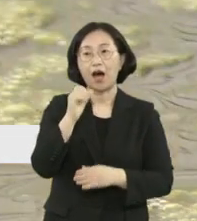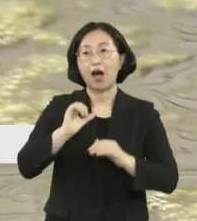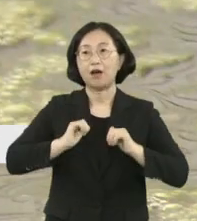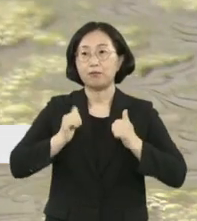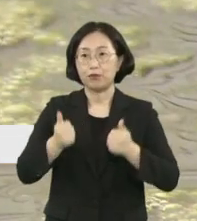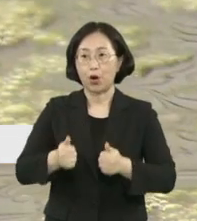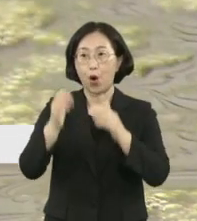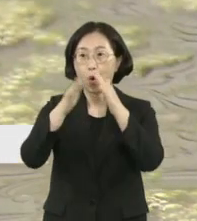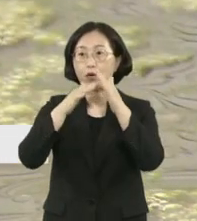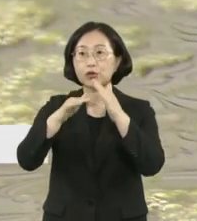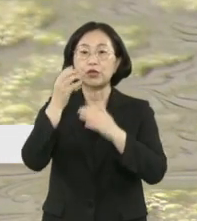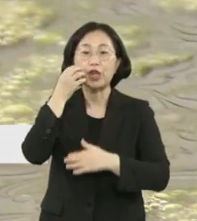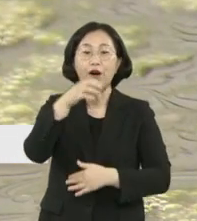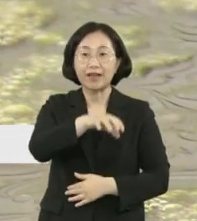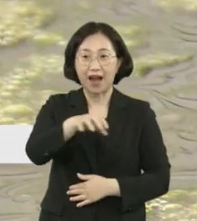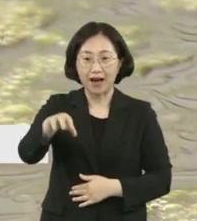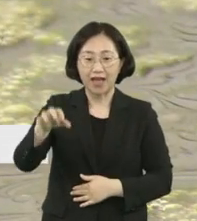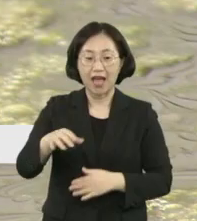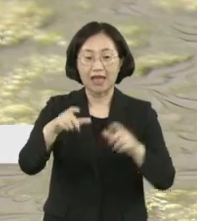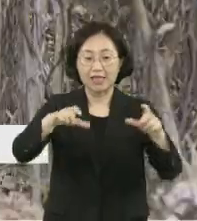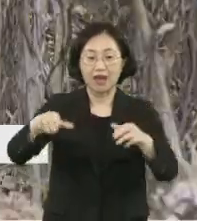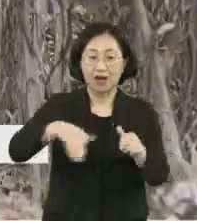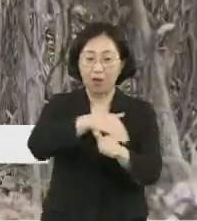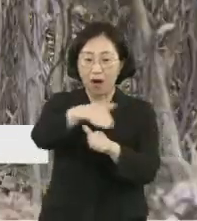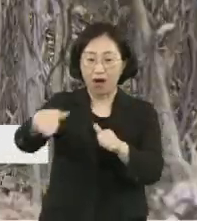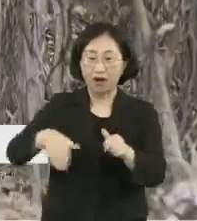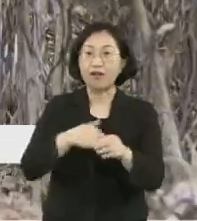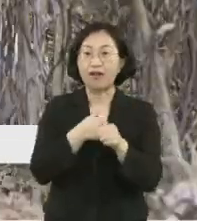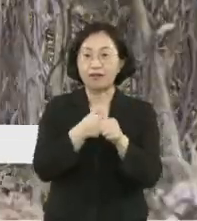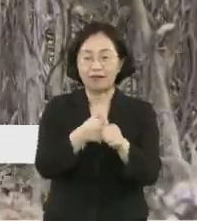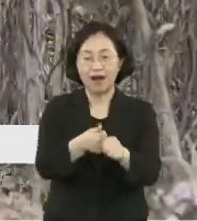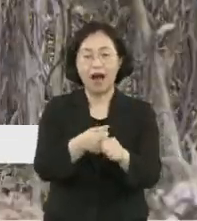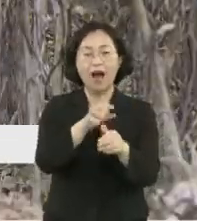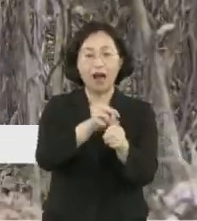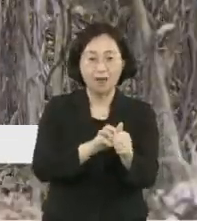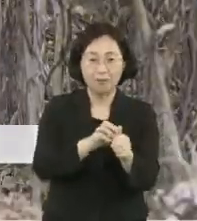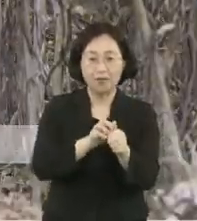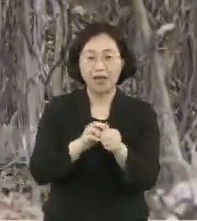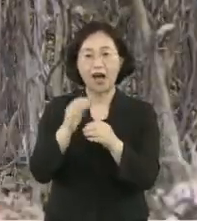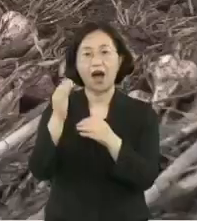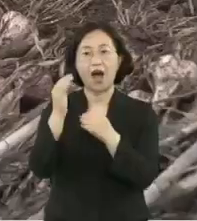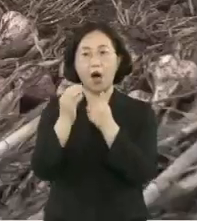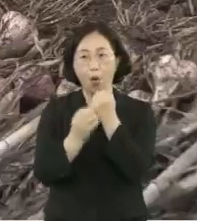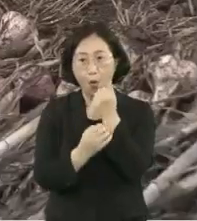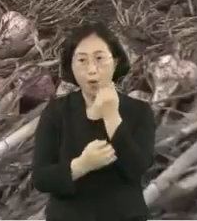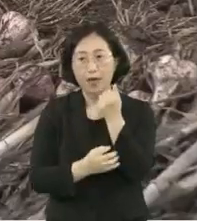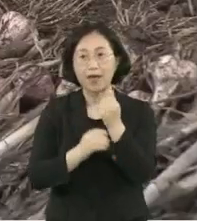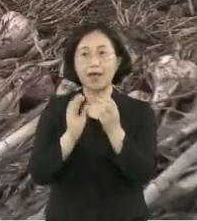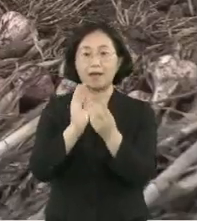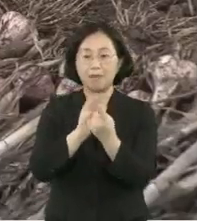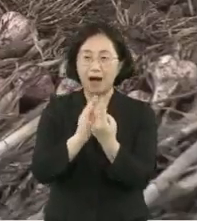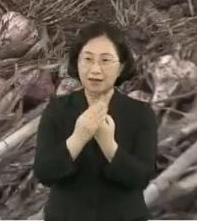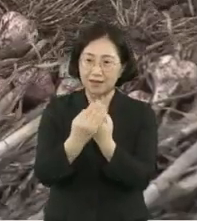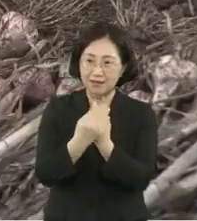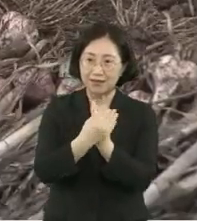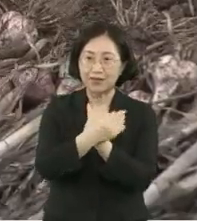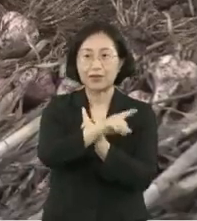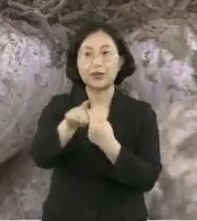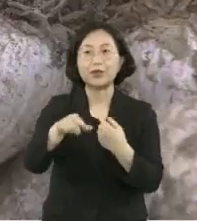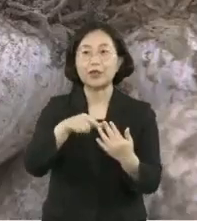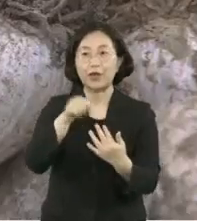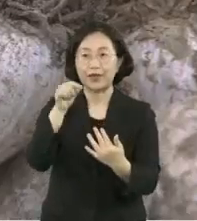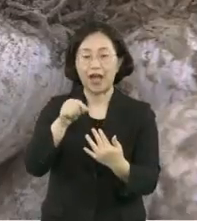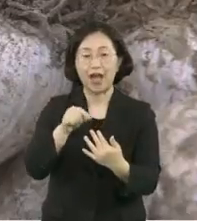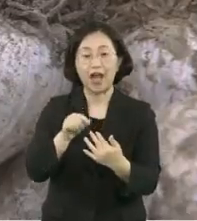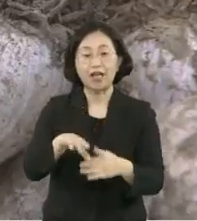부여 청양 등 지역별 환경과 여건에 따라서 감자와 오이, 마늘 등 작목을 달리하고 있는데